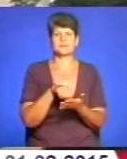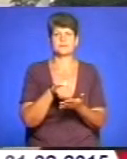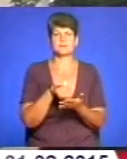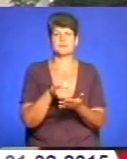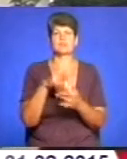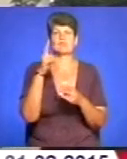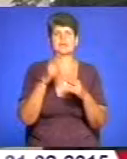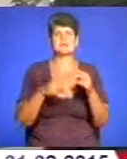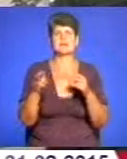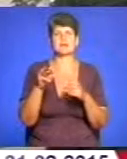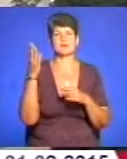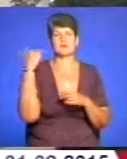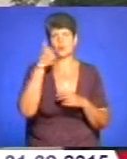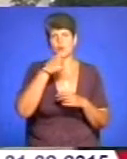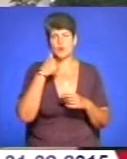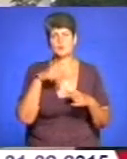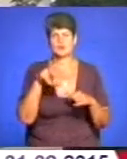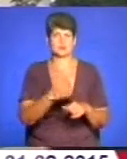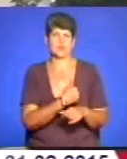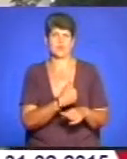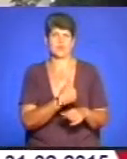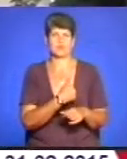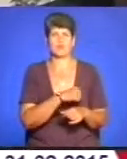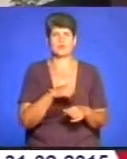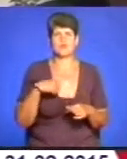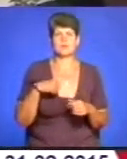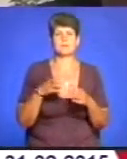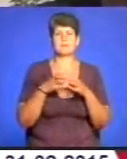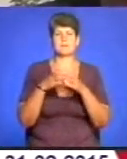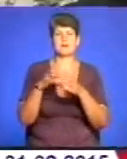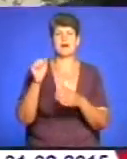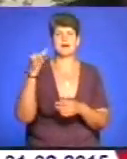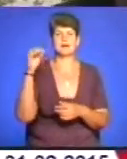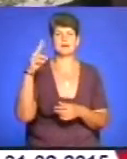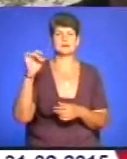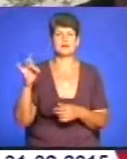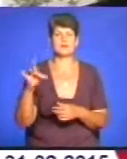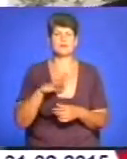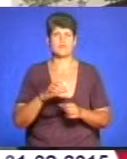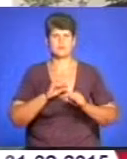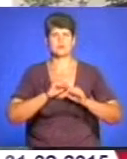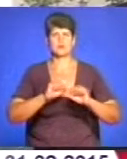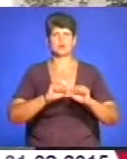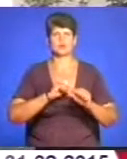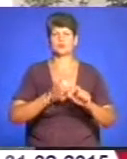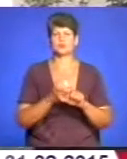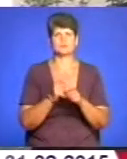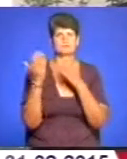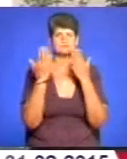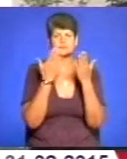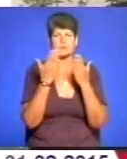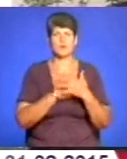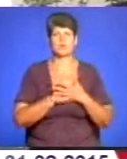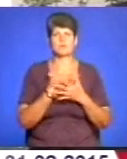кінці травня минулого року він пішов добровольцем батальйон «Айдар». Він був патріотом, дуже начитаним, любив